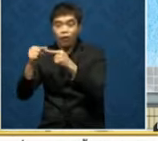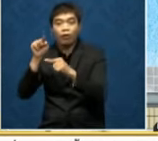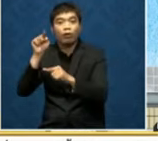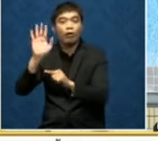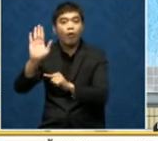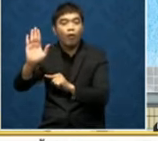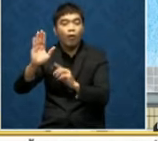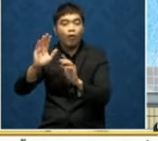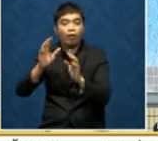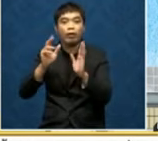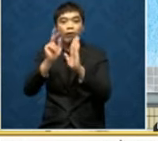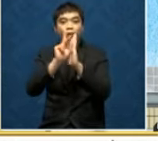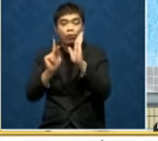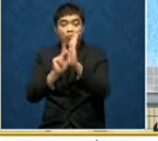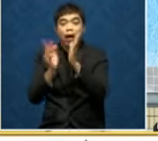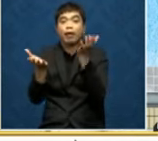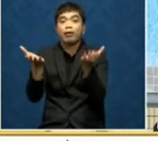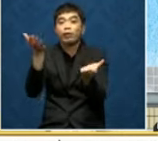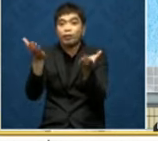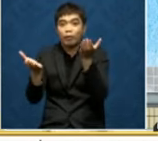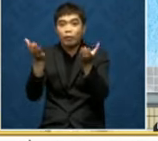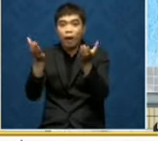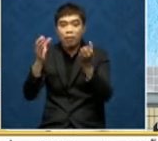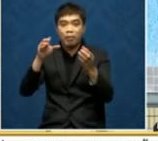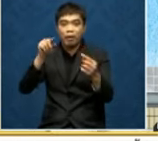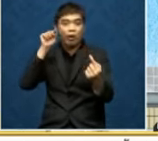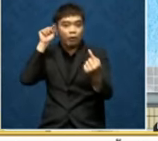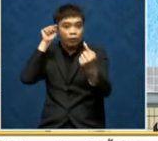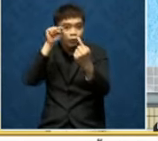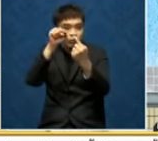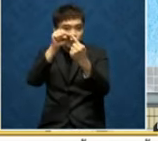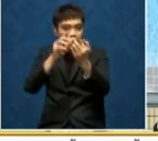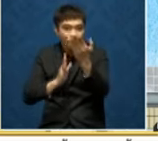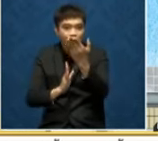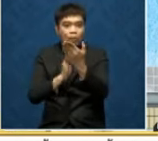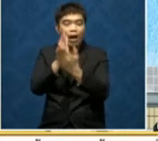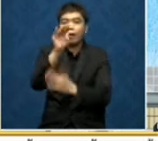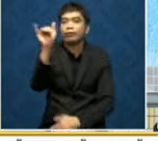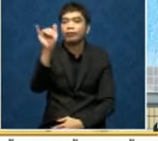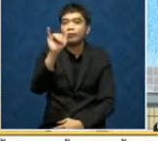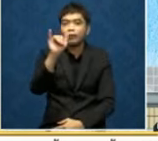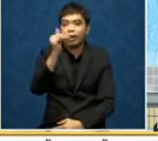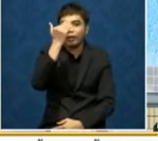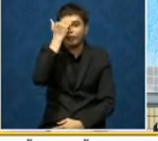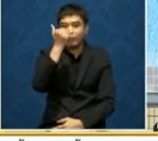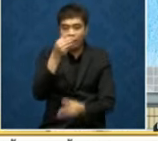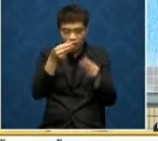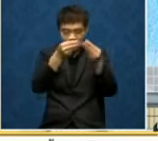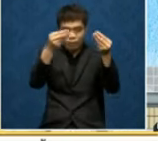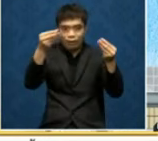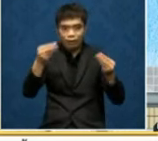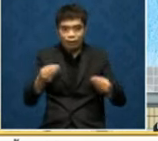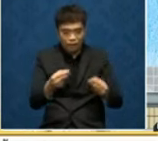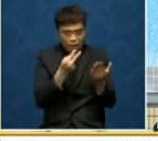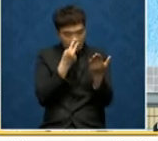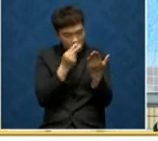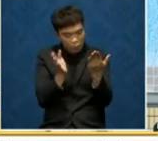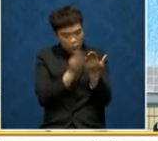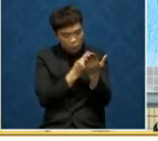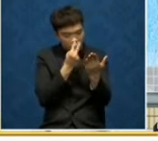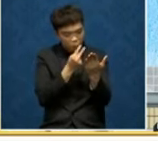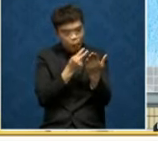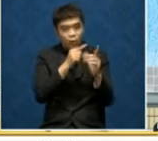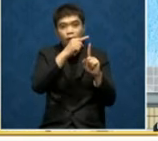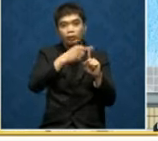ไม่ประสบผลสำเร็จตามเป้าหมายที่ได้วางเอาไว้นะคะท่านประธานจากรายงานเล่มนี้พบว่าถึง